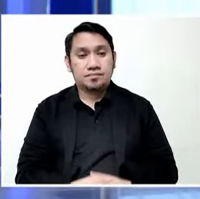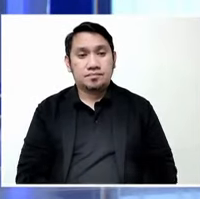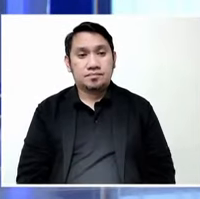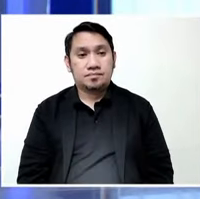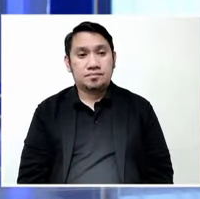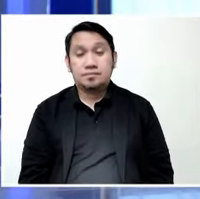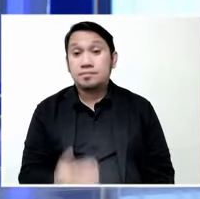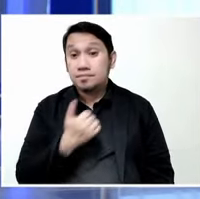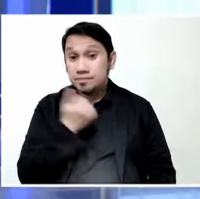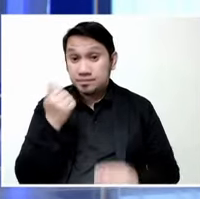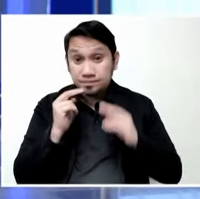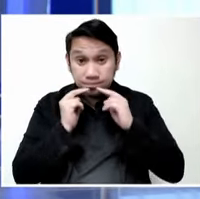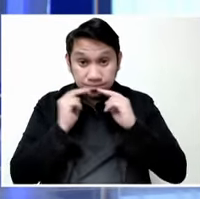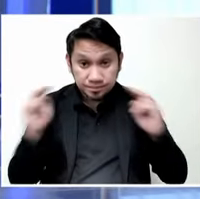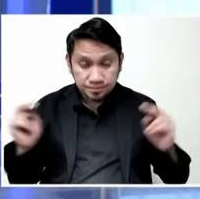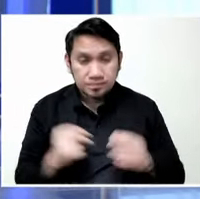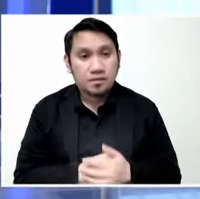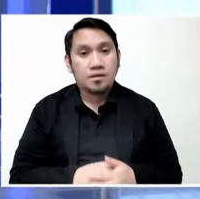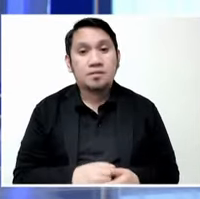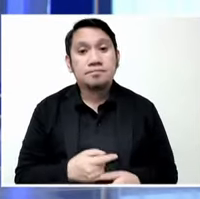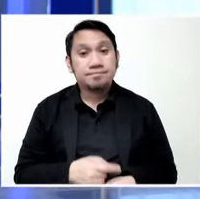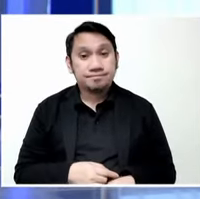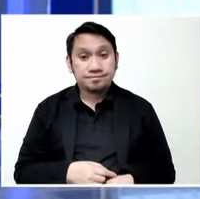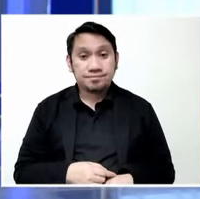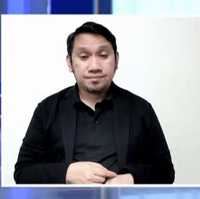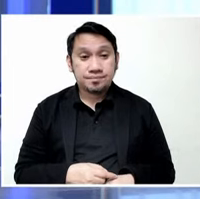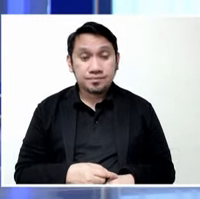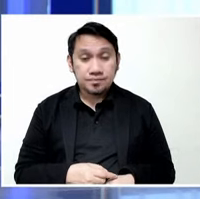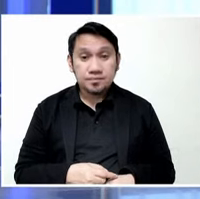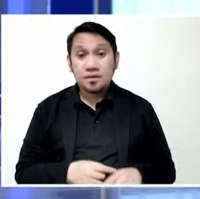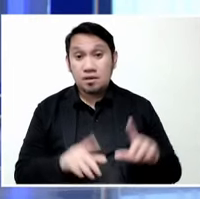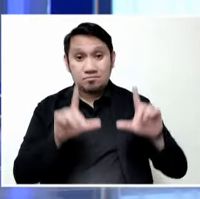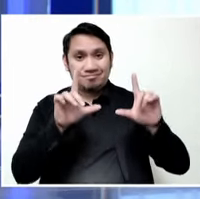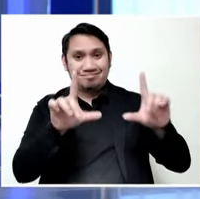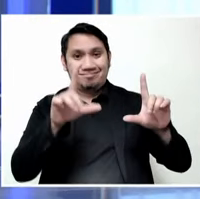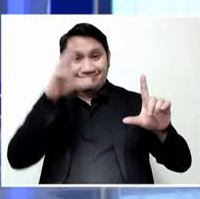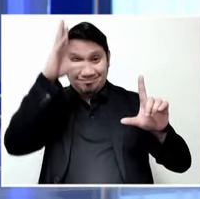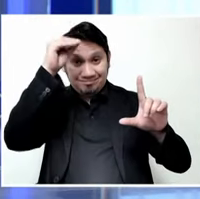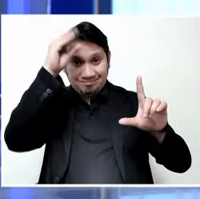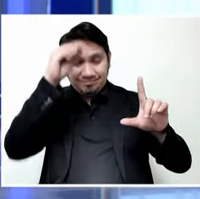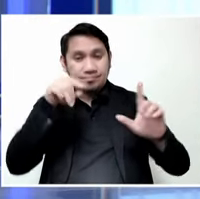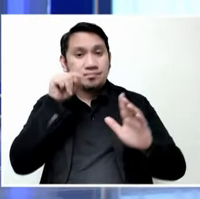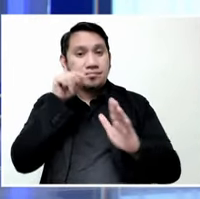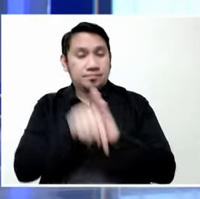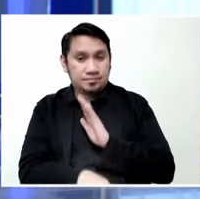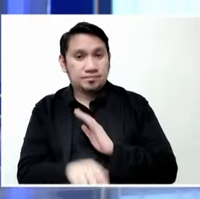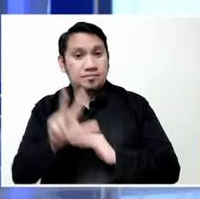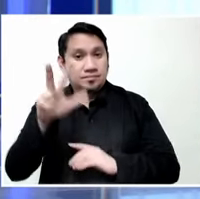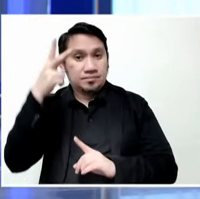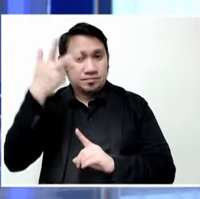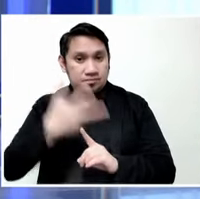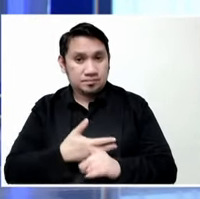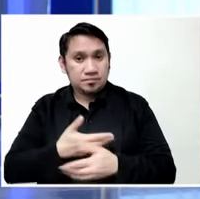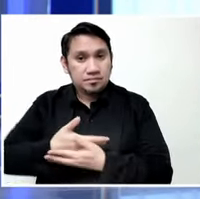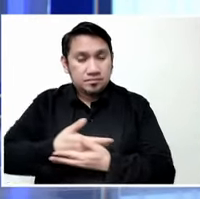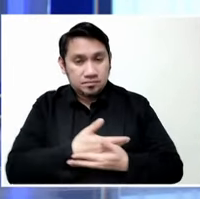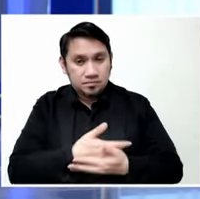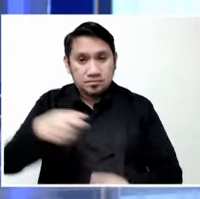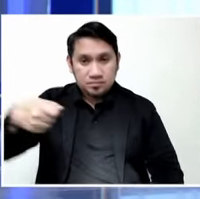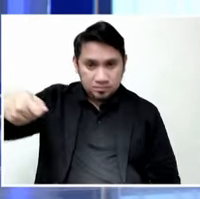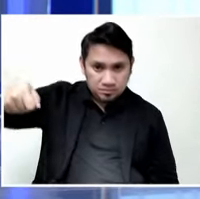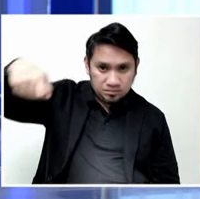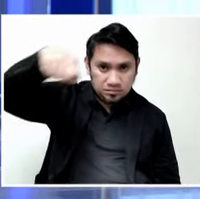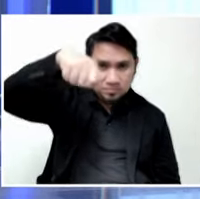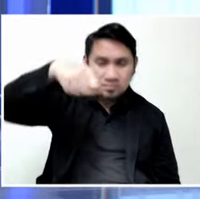Sa ibang balita naman, humingi na ng tawad ang suspect sa pagpatay sa tatlong buwang sanggol na binuhusan ng